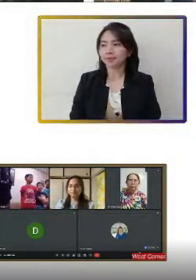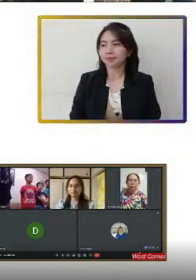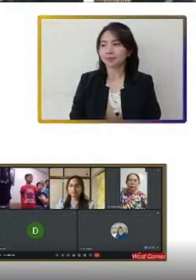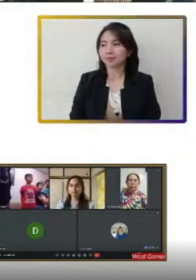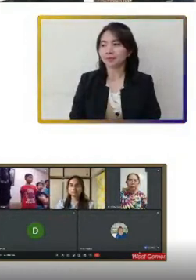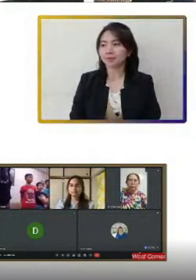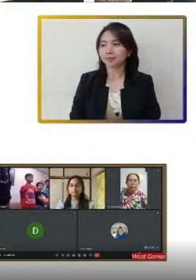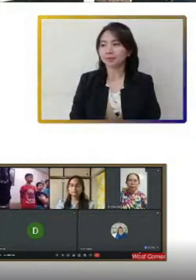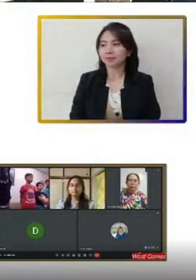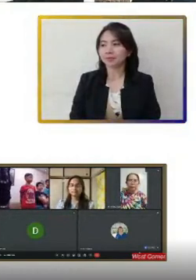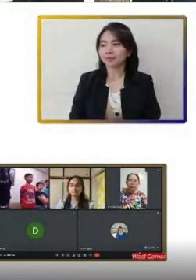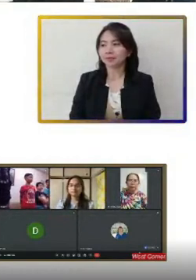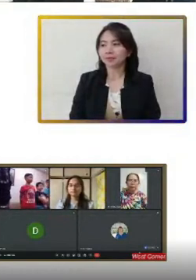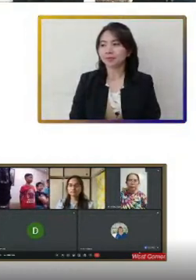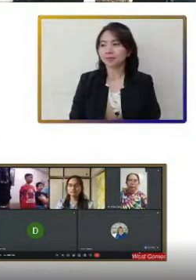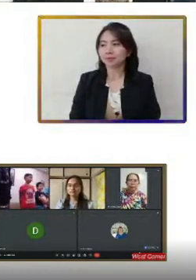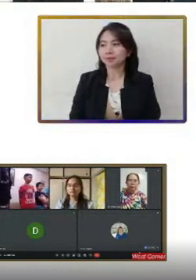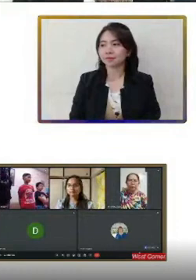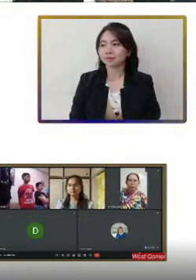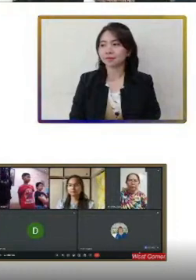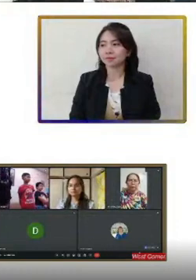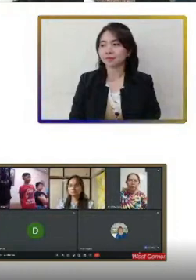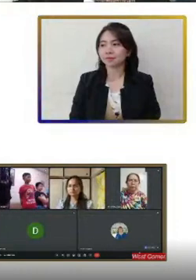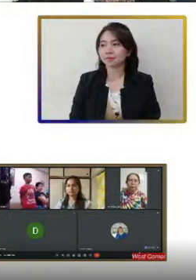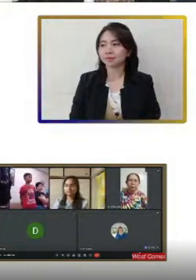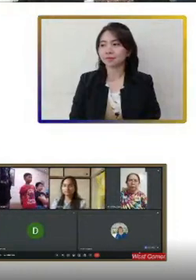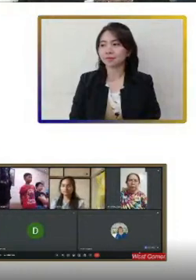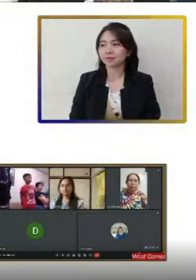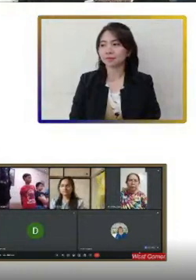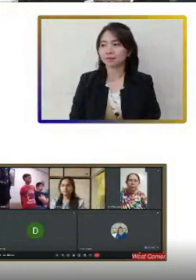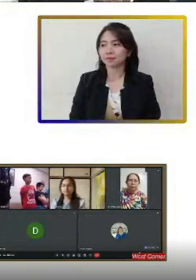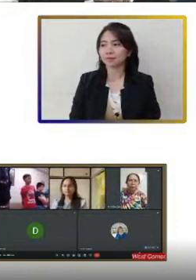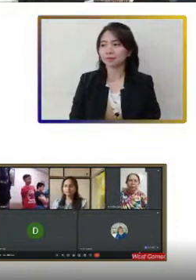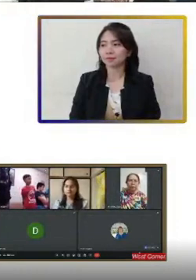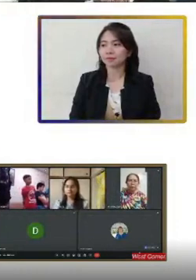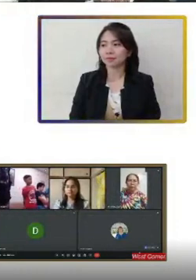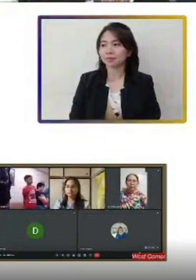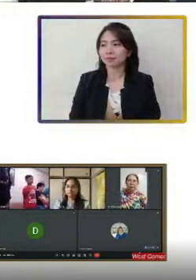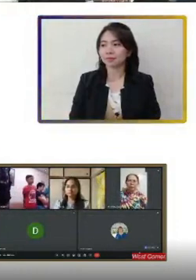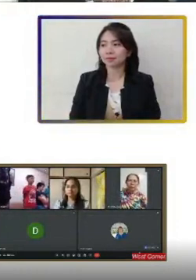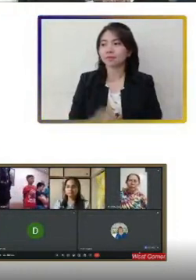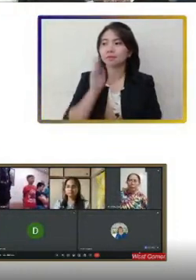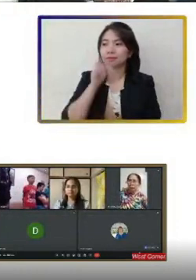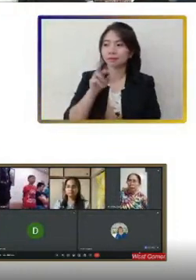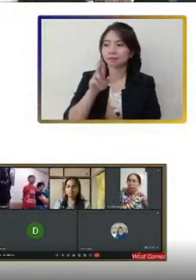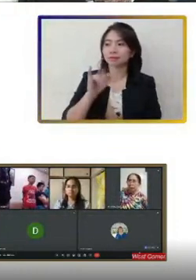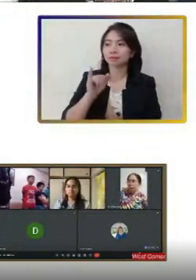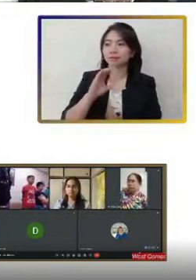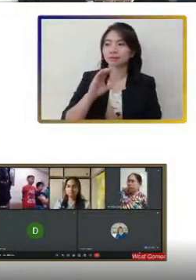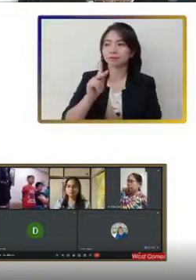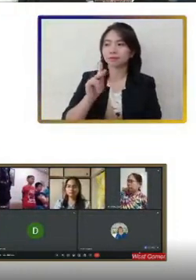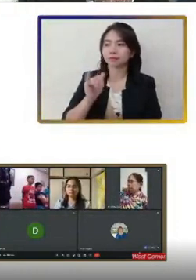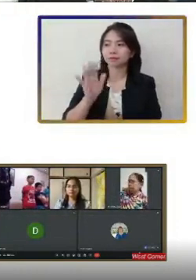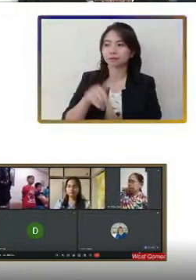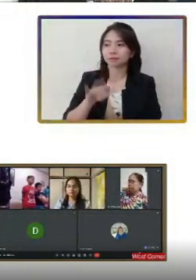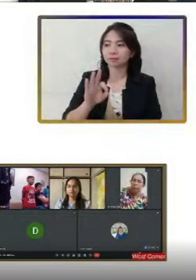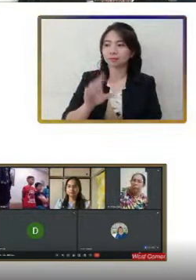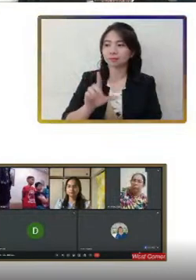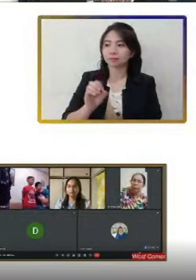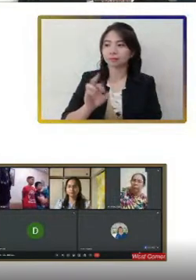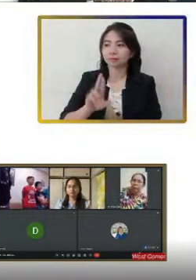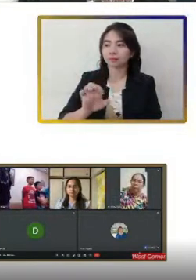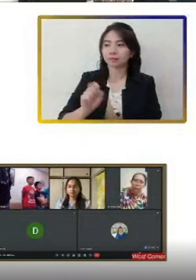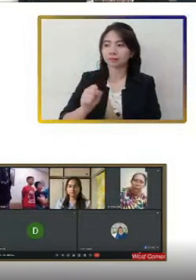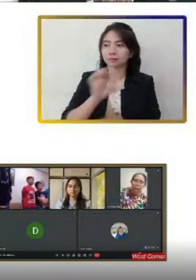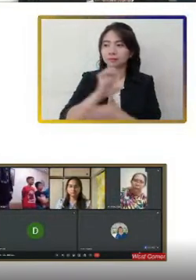Brother Ricky, halika, Brother Ricky. Yeah, Flores, yeah. At wakasan tayo sa pala ni Brother Ricky. And after the closing prayer, you shake hands with one